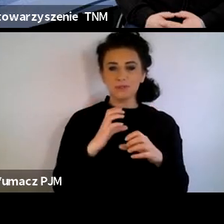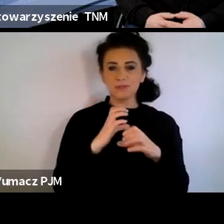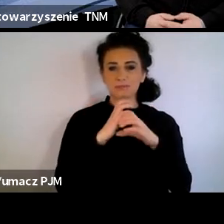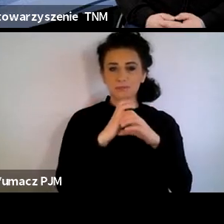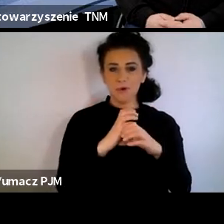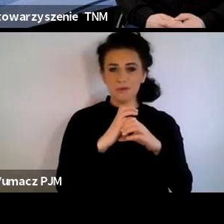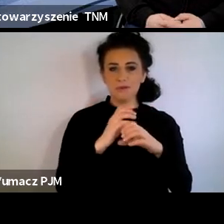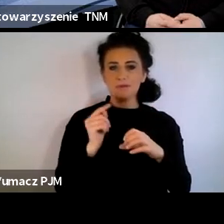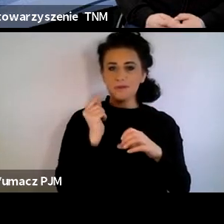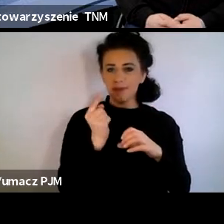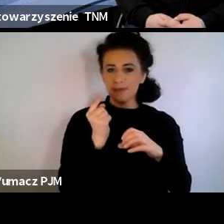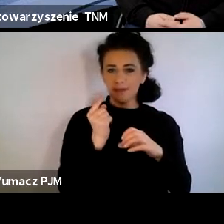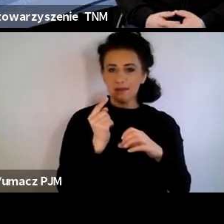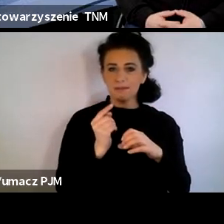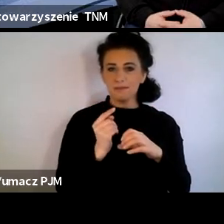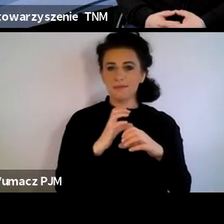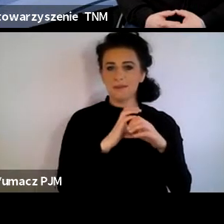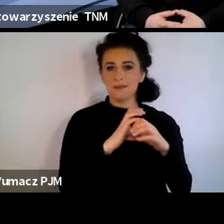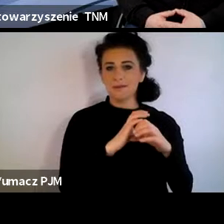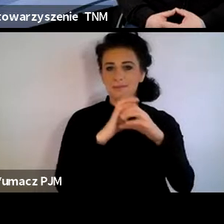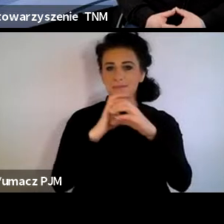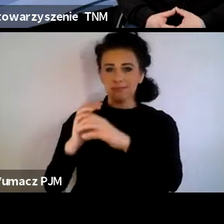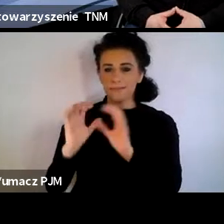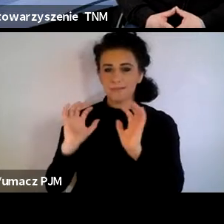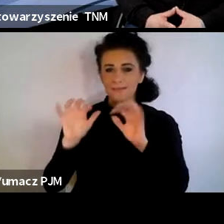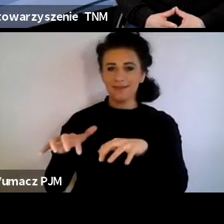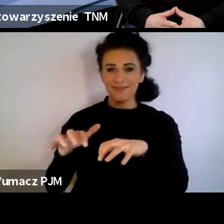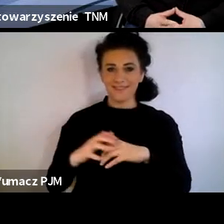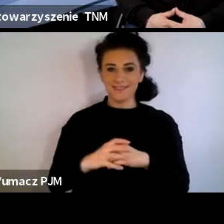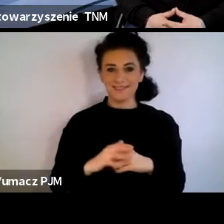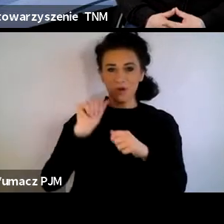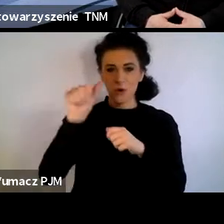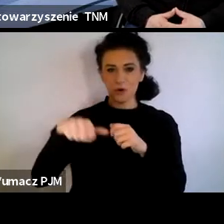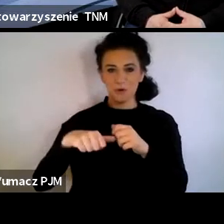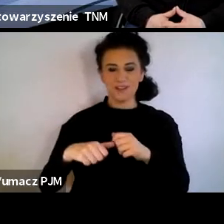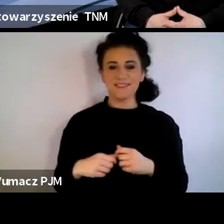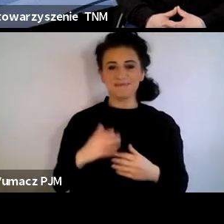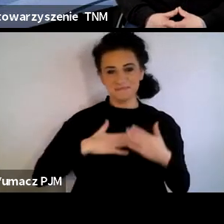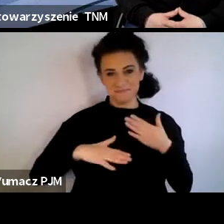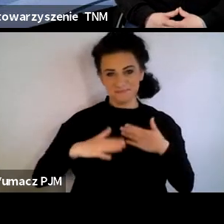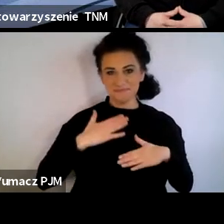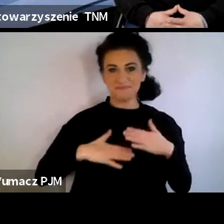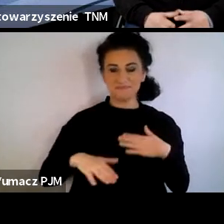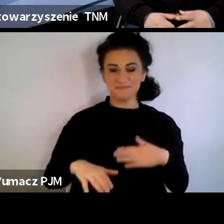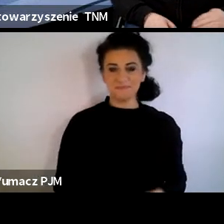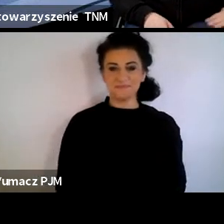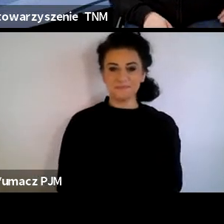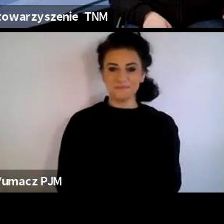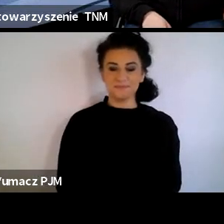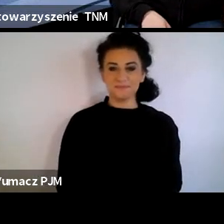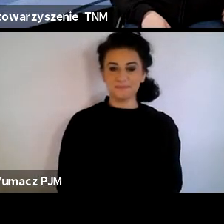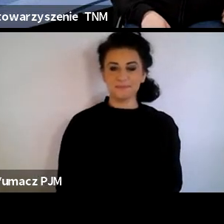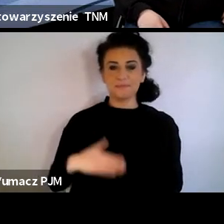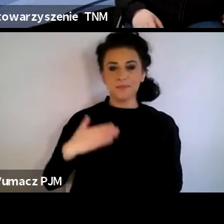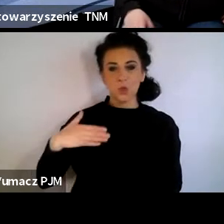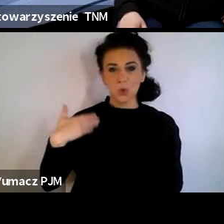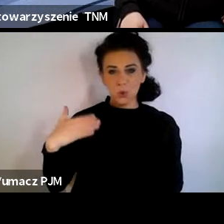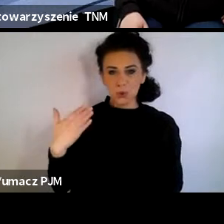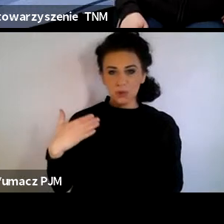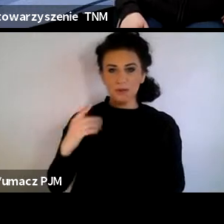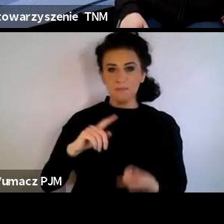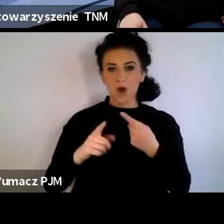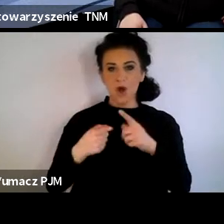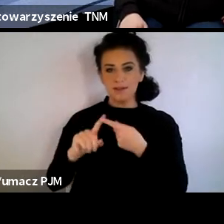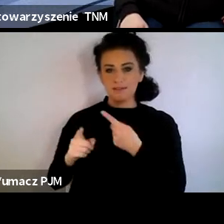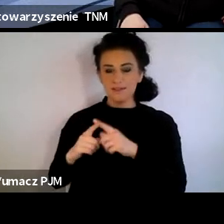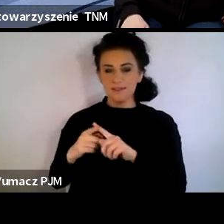Na nas możecie liczyć. Na świetnie. Dwa dni jedziemy. Bardzo się cieszymy. Bardzo się cieszymy. I uniwerek i jeszcze może z